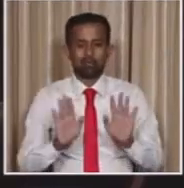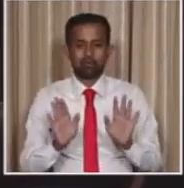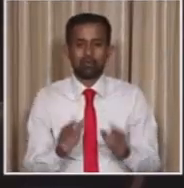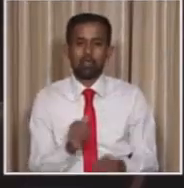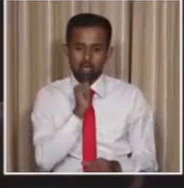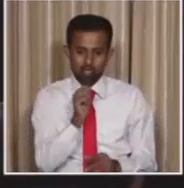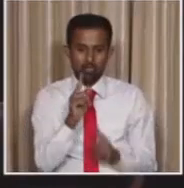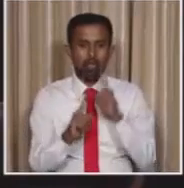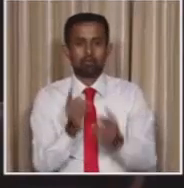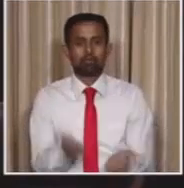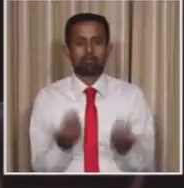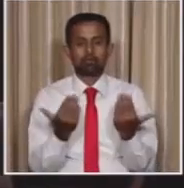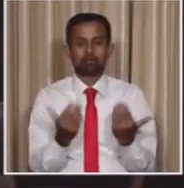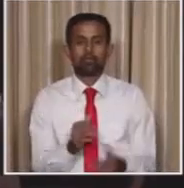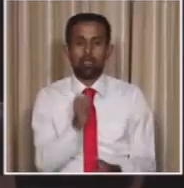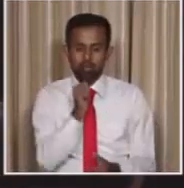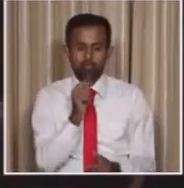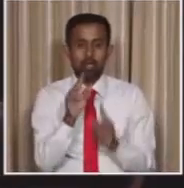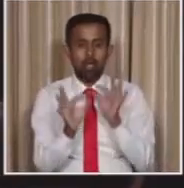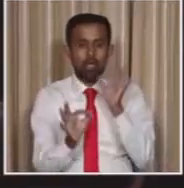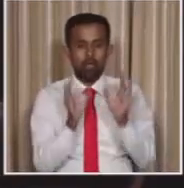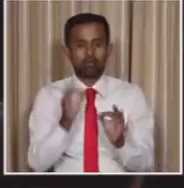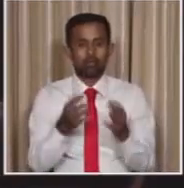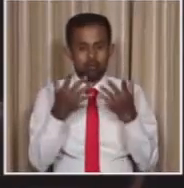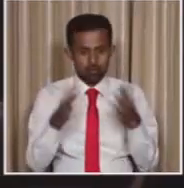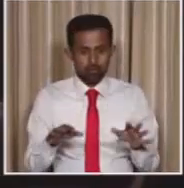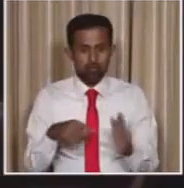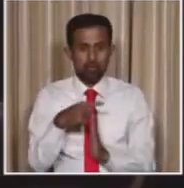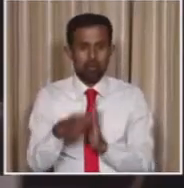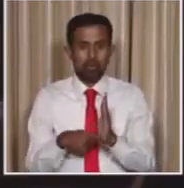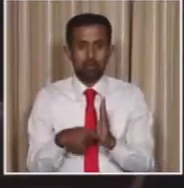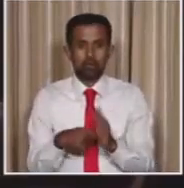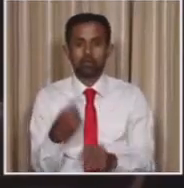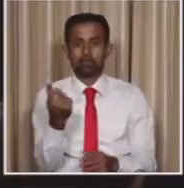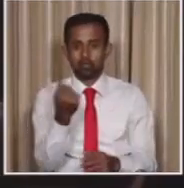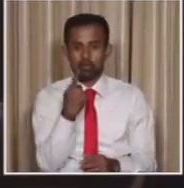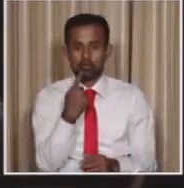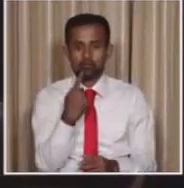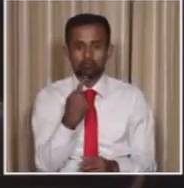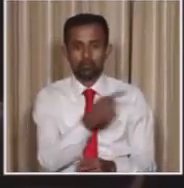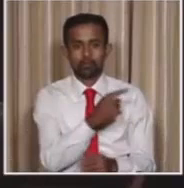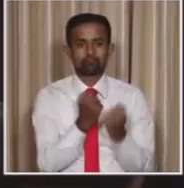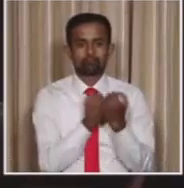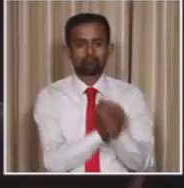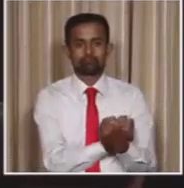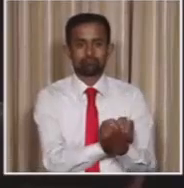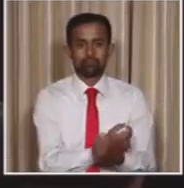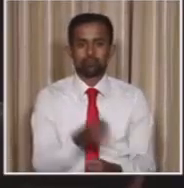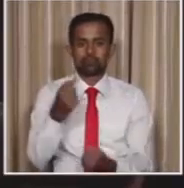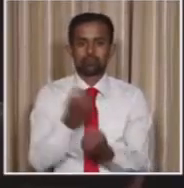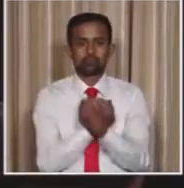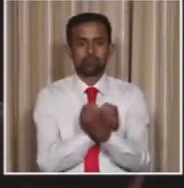ඇත්ත කතා කරන්න ඕනේ ඇත්ත කතා කරලා ඉවර වෙලා මේ රටේ දැන් ඒගොල්ලෝ කියන අරු ඉරේට දානවා ආපුගම